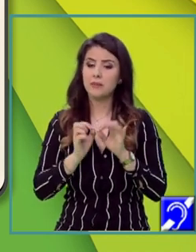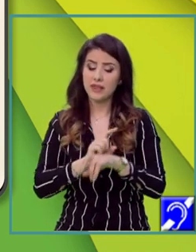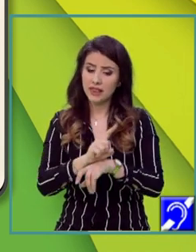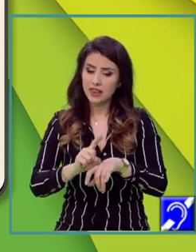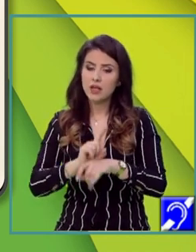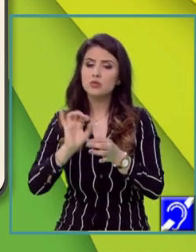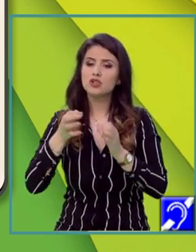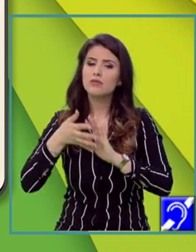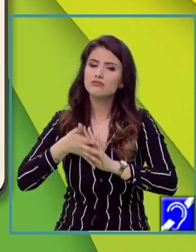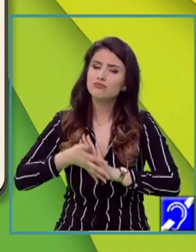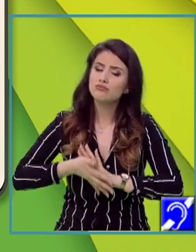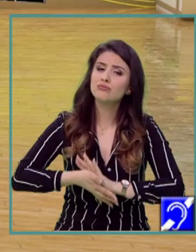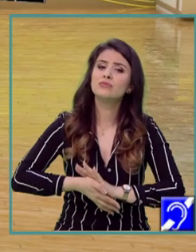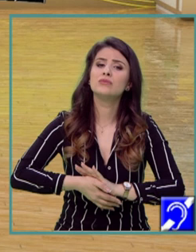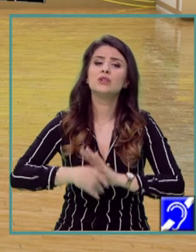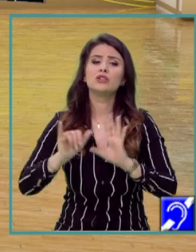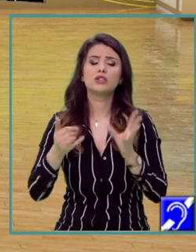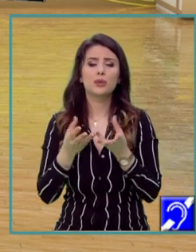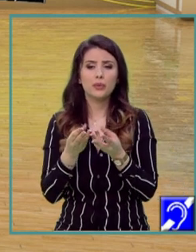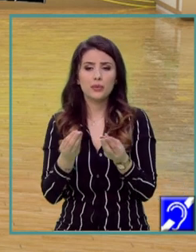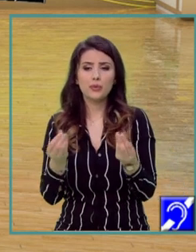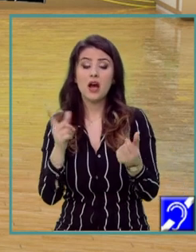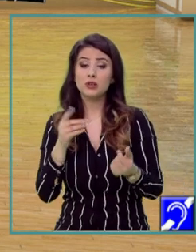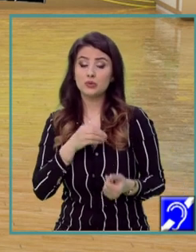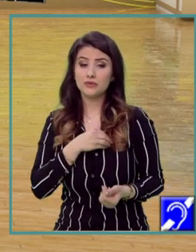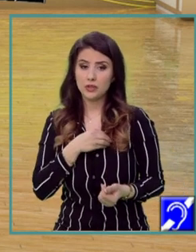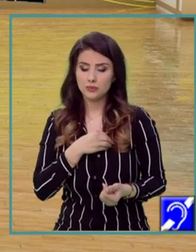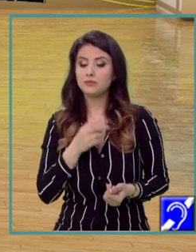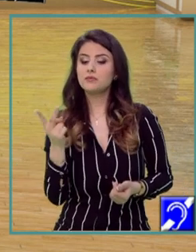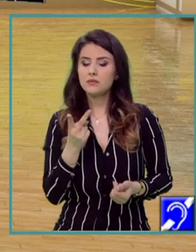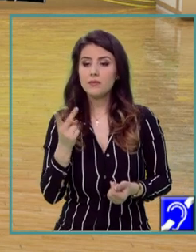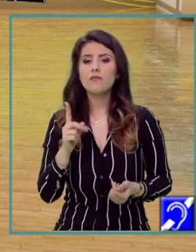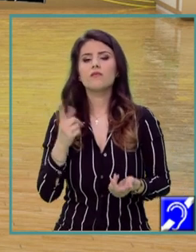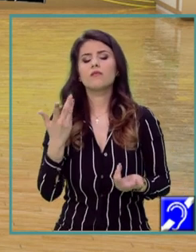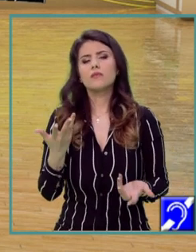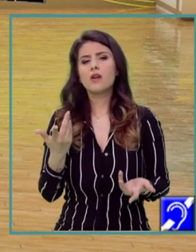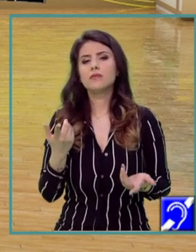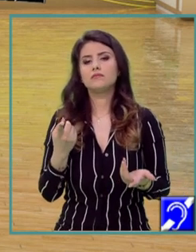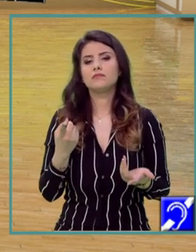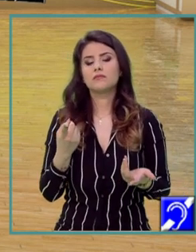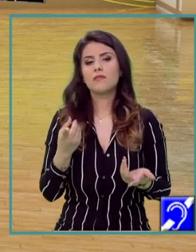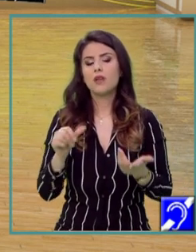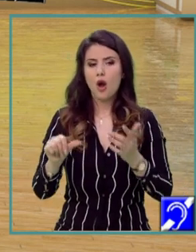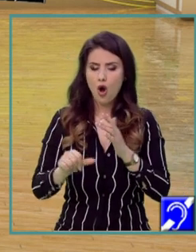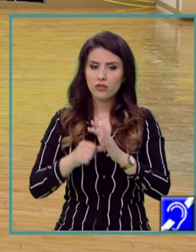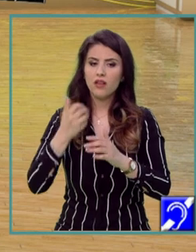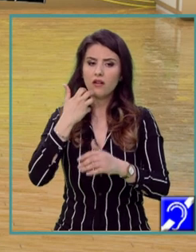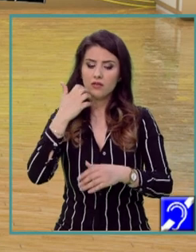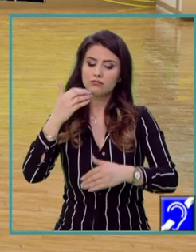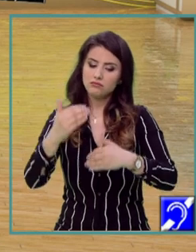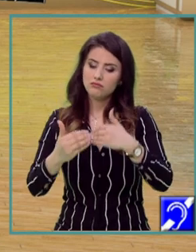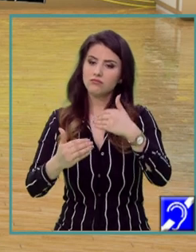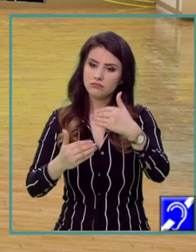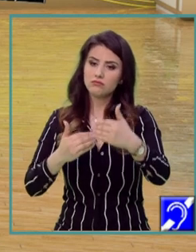devotament și purificare odată ce viața cuplului se sub se suprapune pe ceasul rețea socială